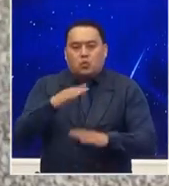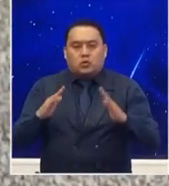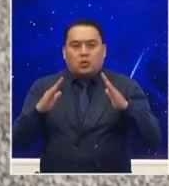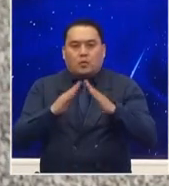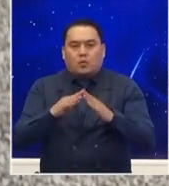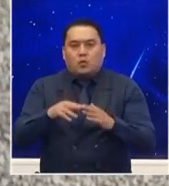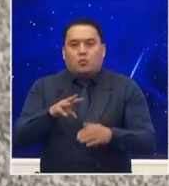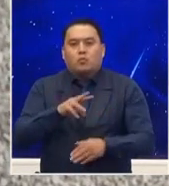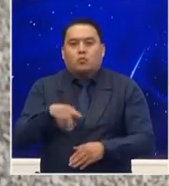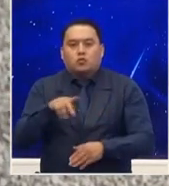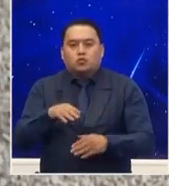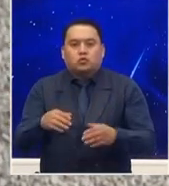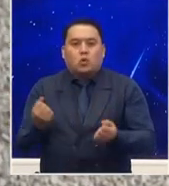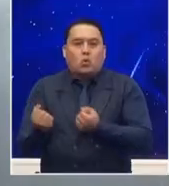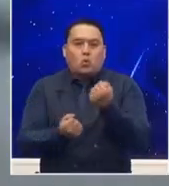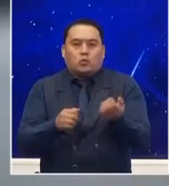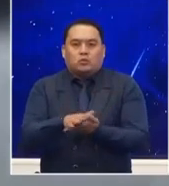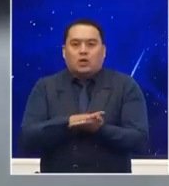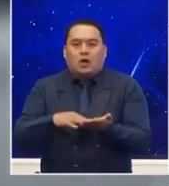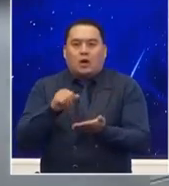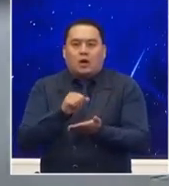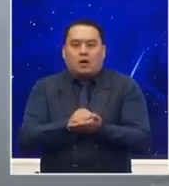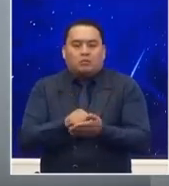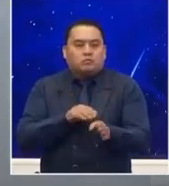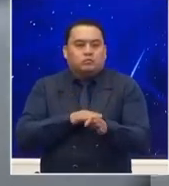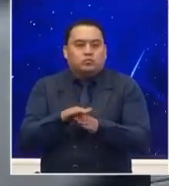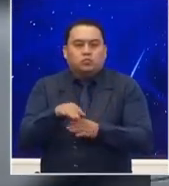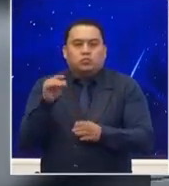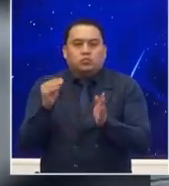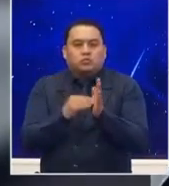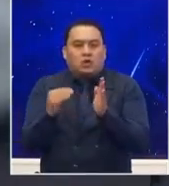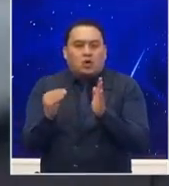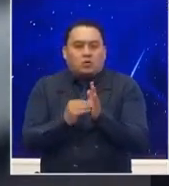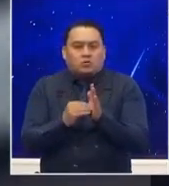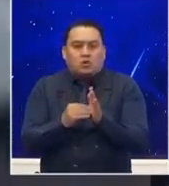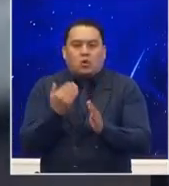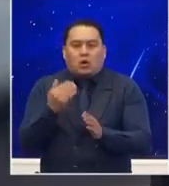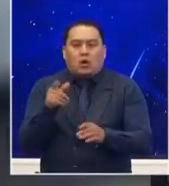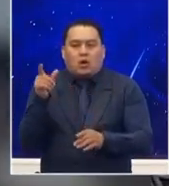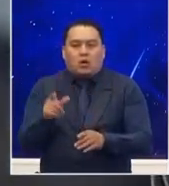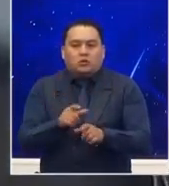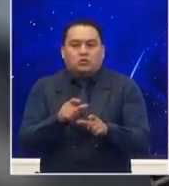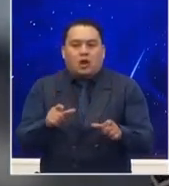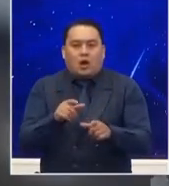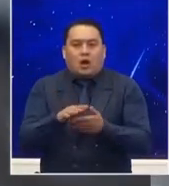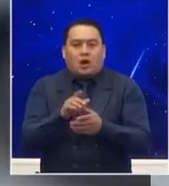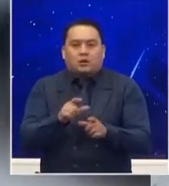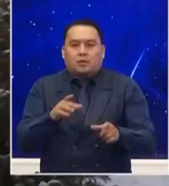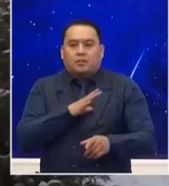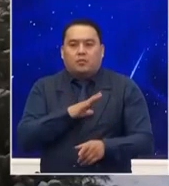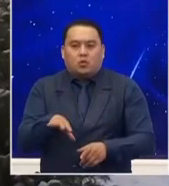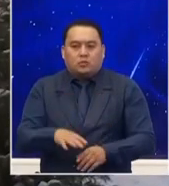мұз құлап қаңтарылып тұрған көлікті зақымдаған, терезелерін сындырып қаңқасын майыстырған абырой болғанда сол сәтте көлік ішінде ешкім